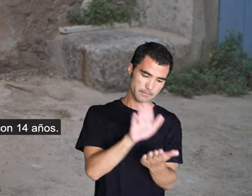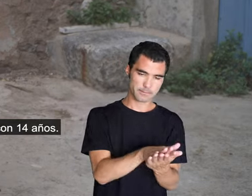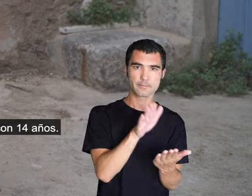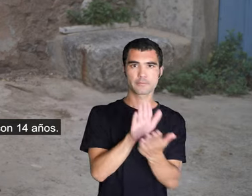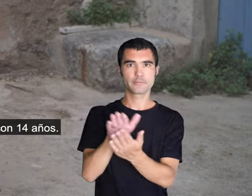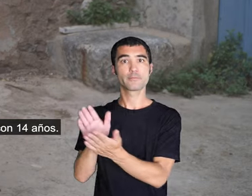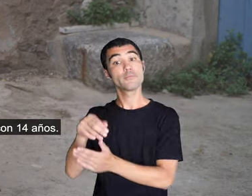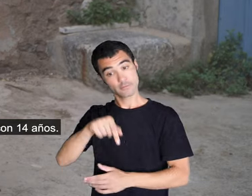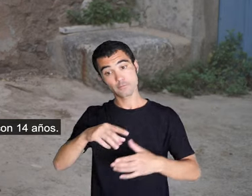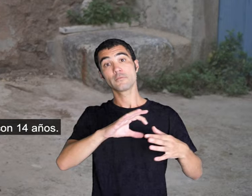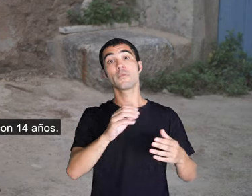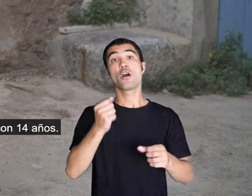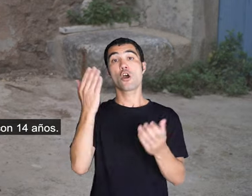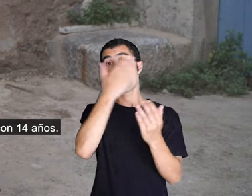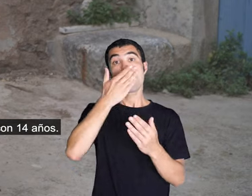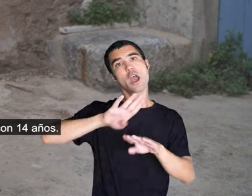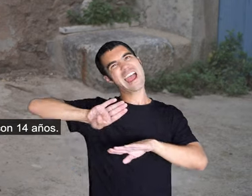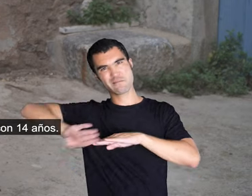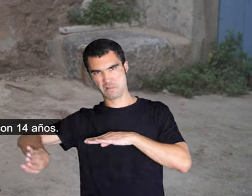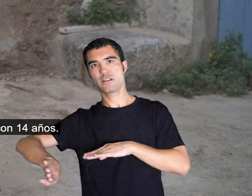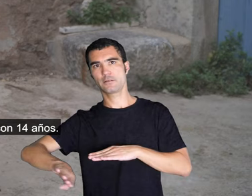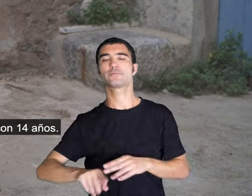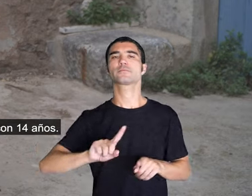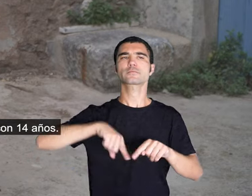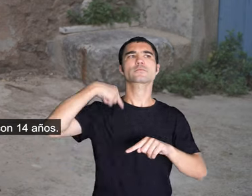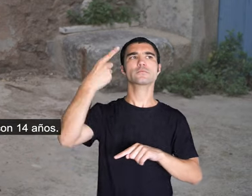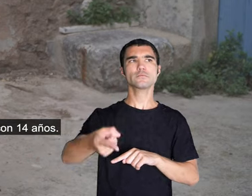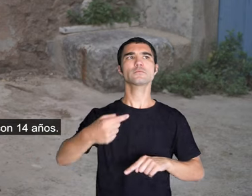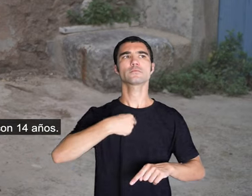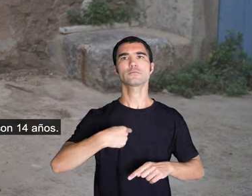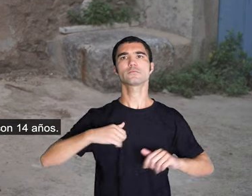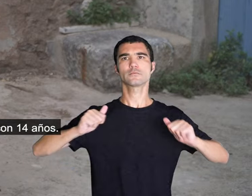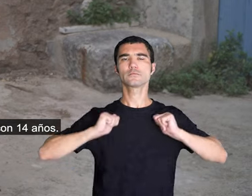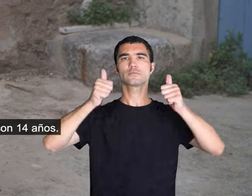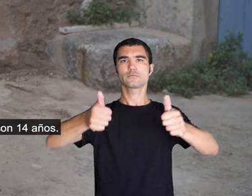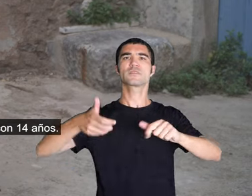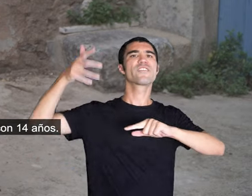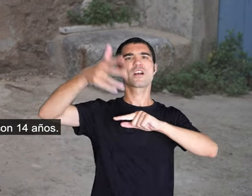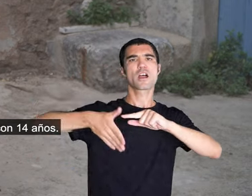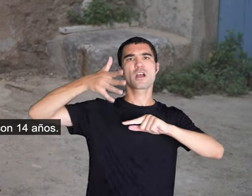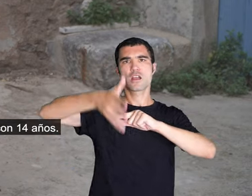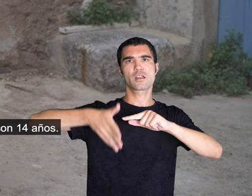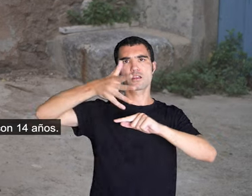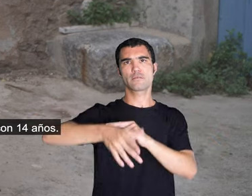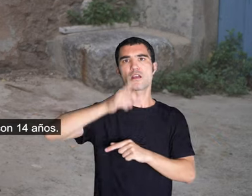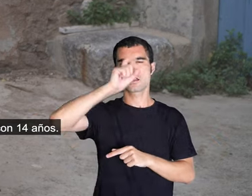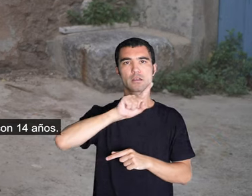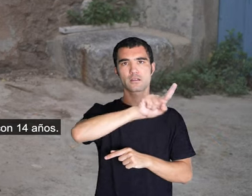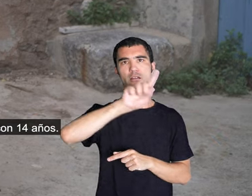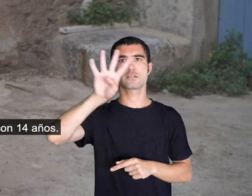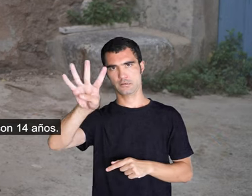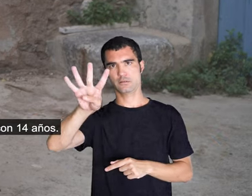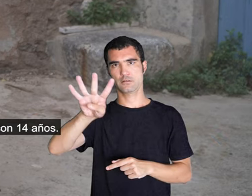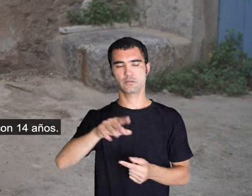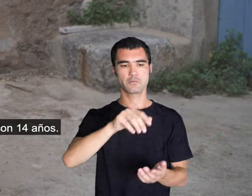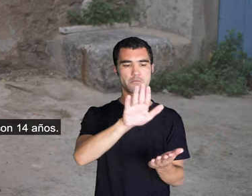part de l'escola. I després vaig començar a la fàbrica, amb 14 anys, que m'ho daren